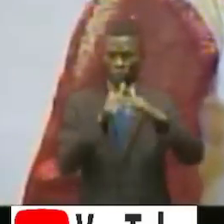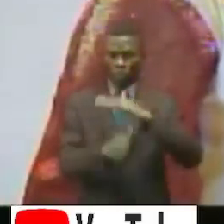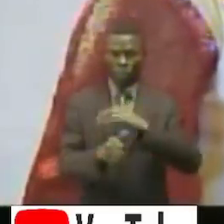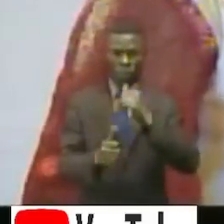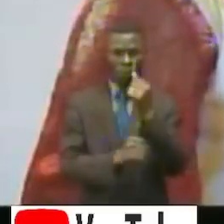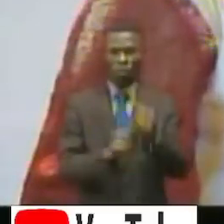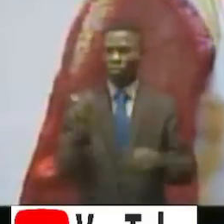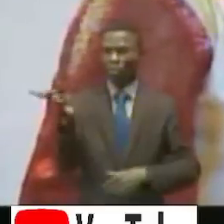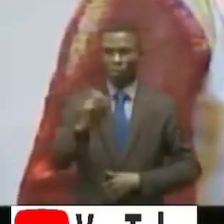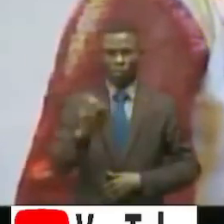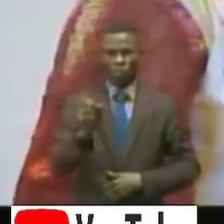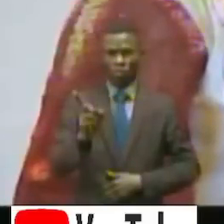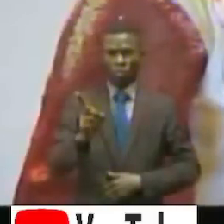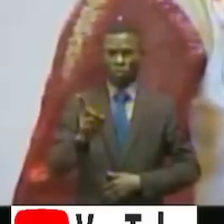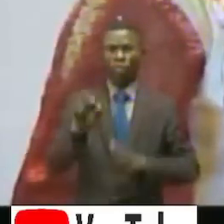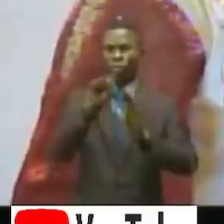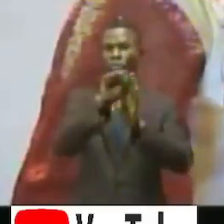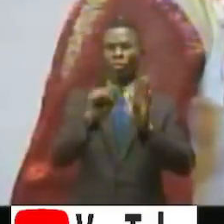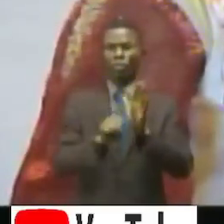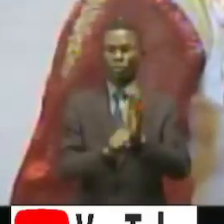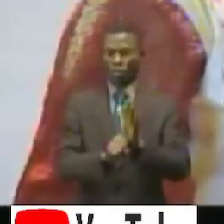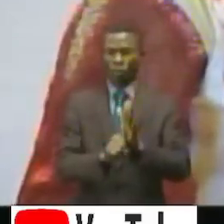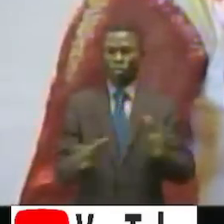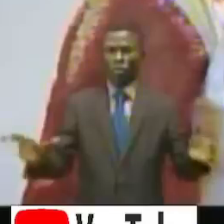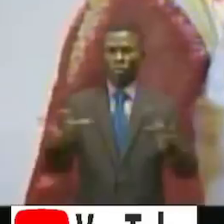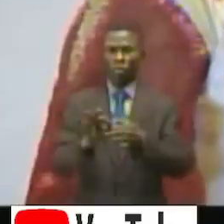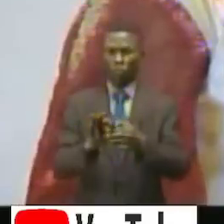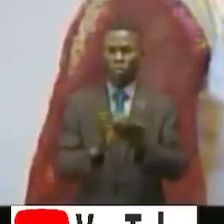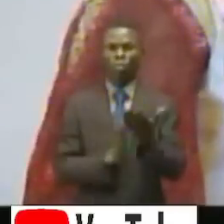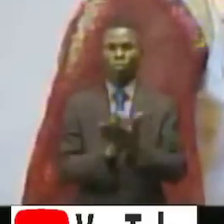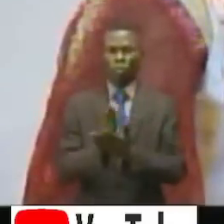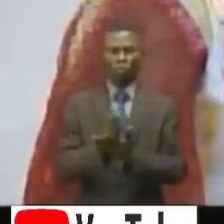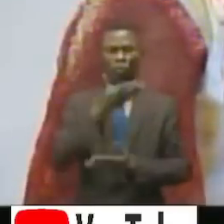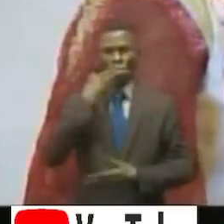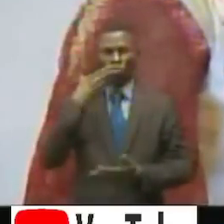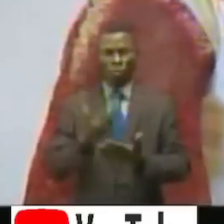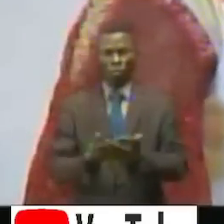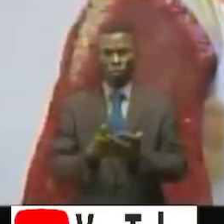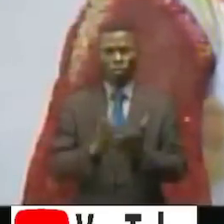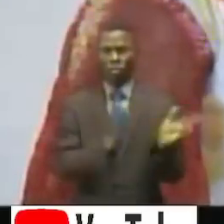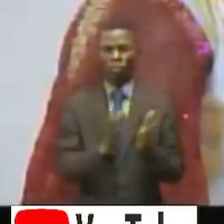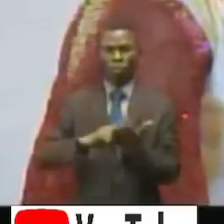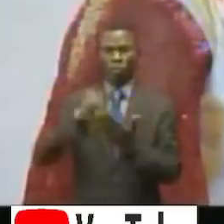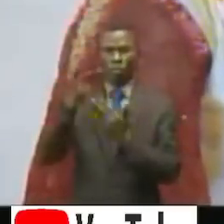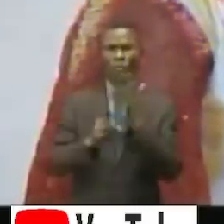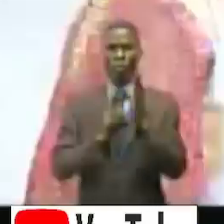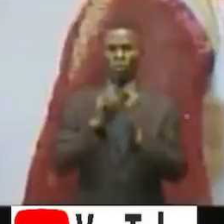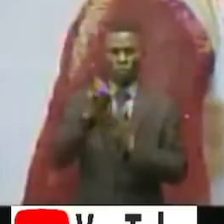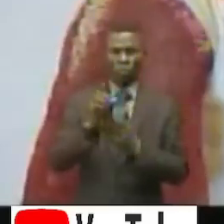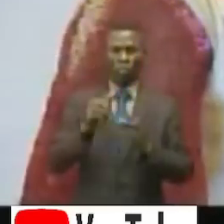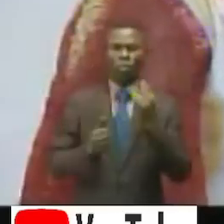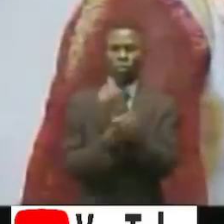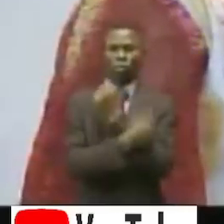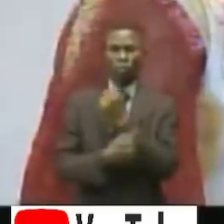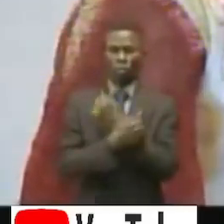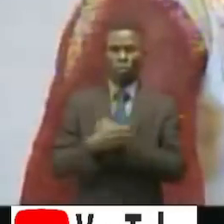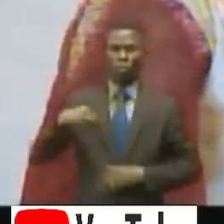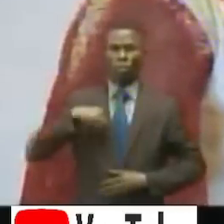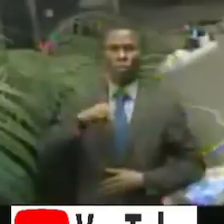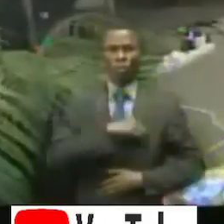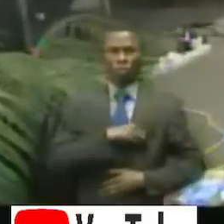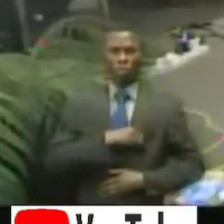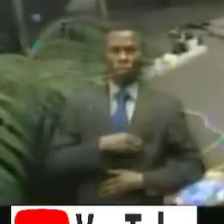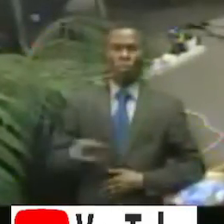personne que sans des statistiques harmonisées et fiables, la planification du développement dans nos pays membres et dans